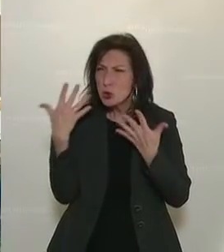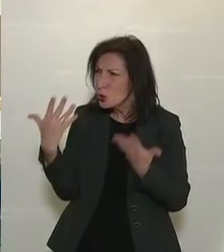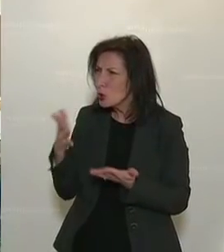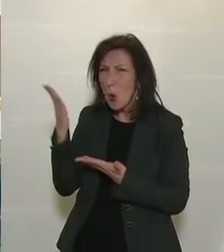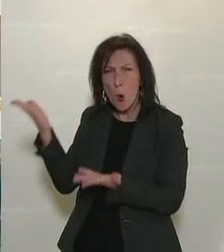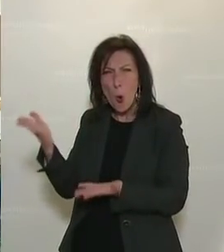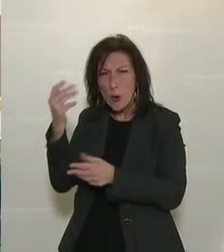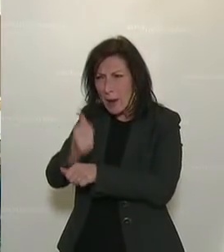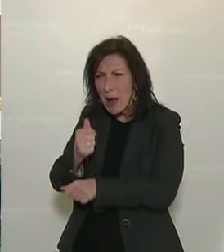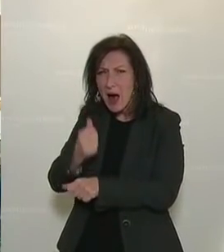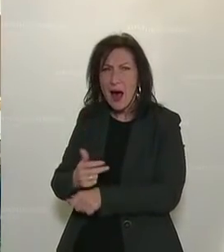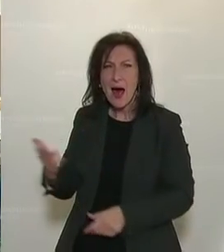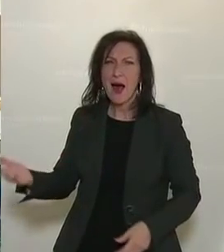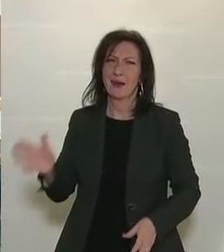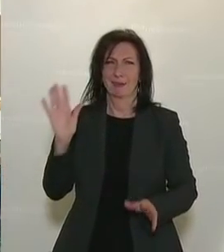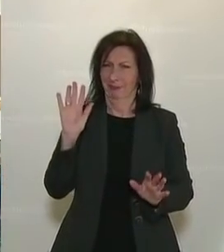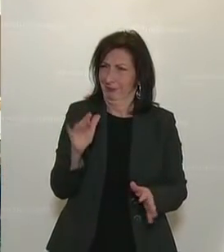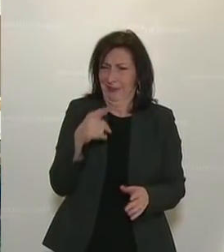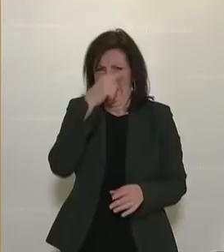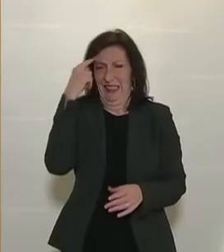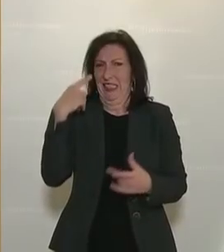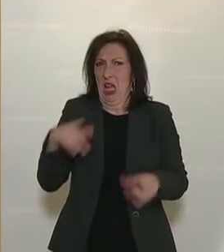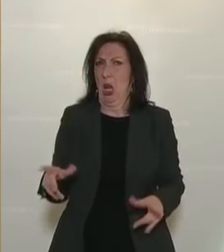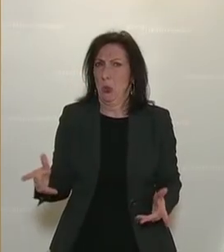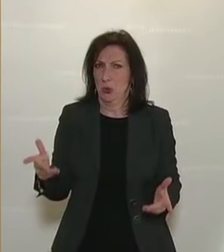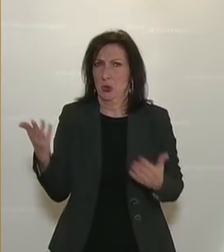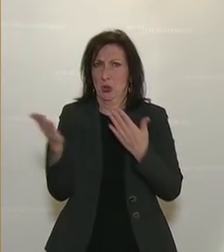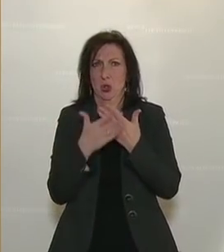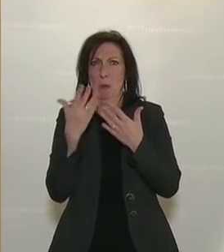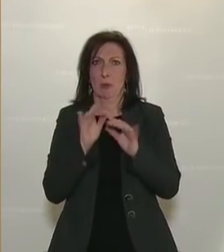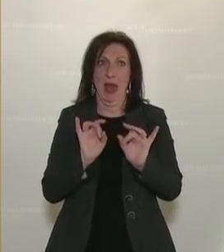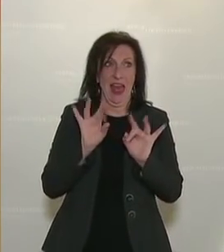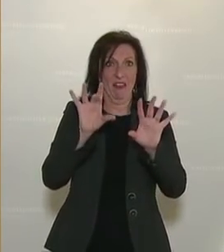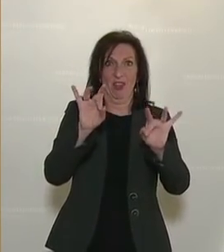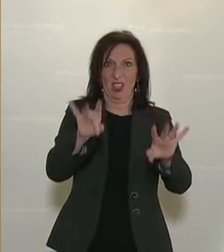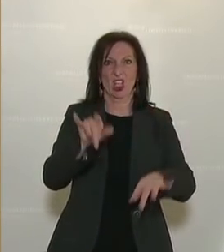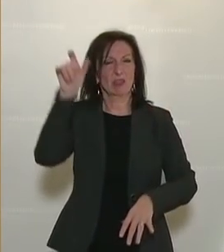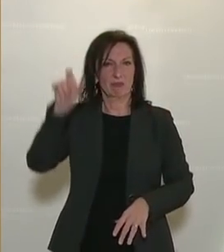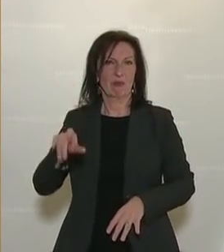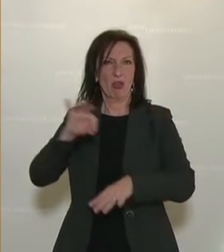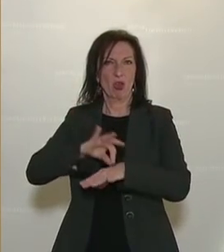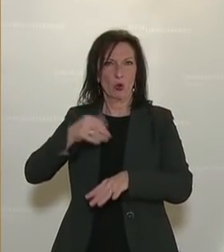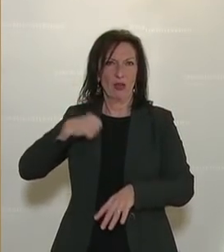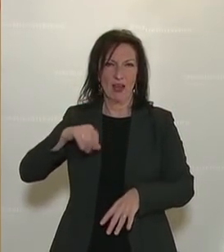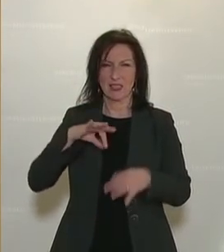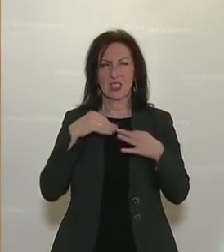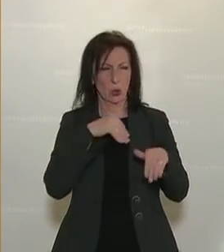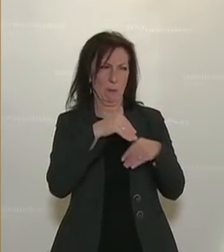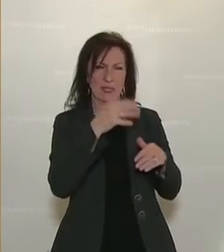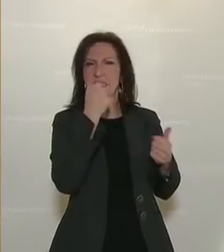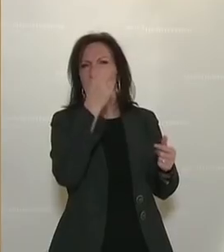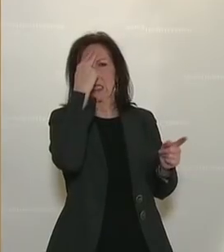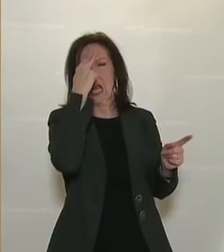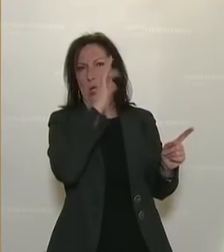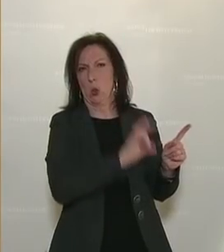das veranstalten in Österreich, nicht zielführend ist. Zum Beispiel auch der Infektiologe Dr. Weiß, der Herr Gesundheitsminister wird ihn gut kennen. Er ist